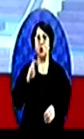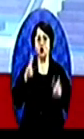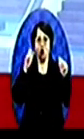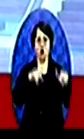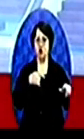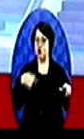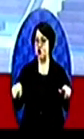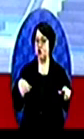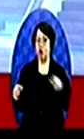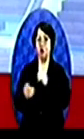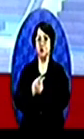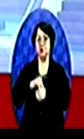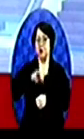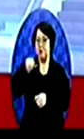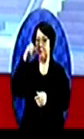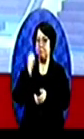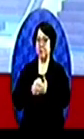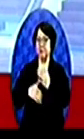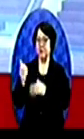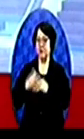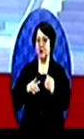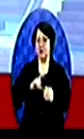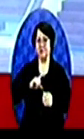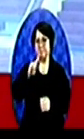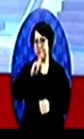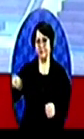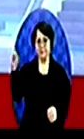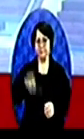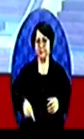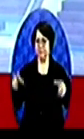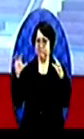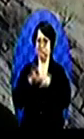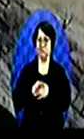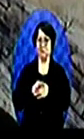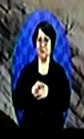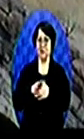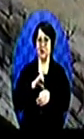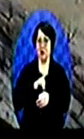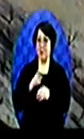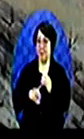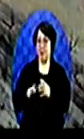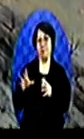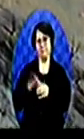эрхийг суцлах, ямар нэгэн барилга байгууламжийн эрх олгохгүй байх чиглэл өглөө.